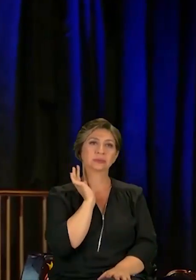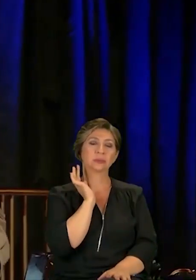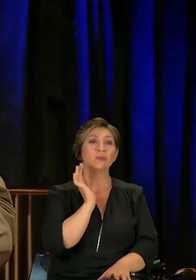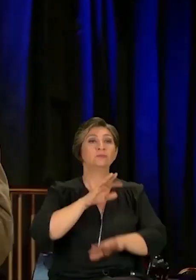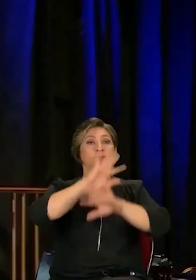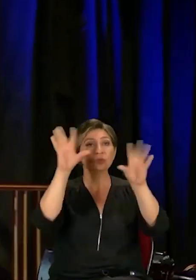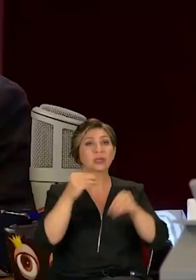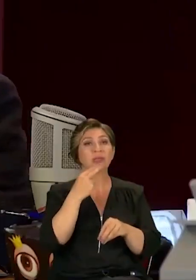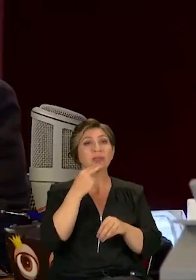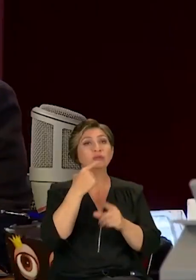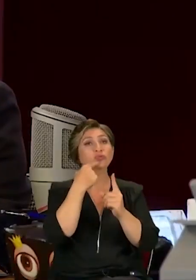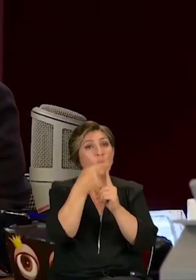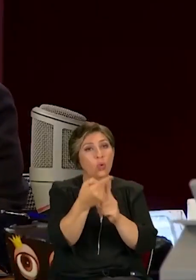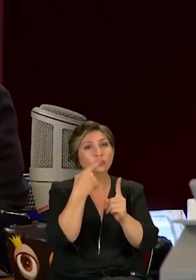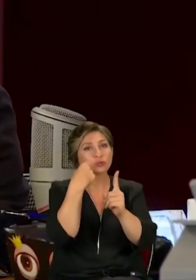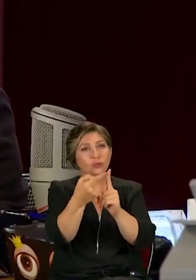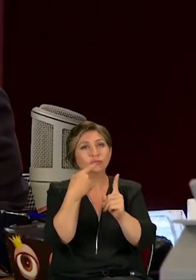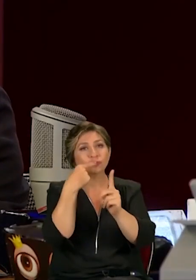Ve bütün kadınlar sana bunu söylüyor.